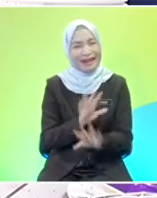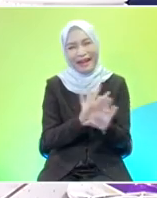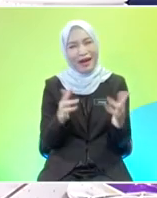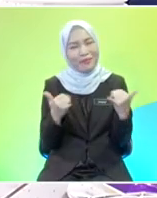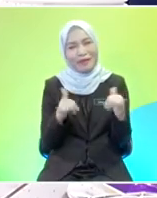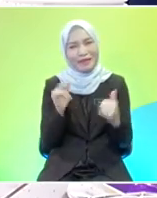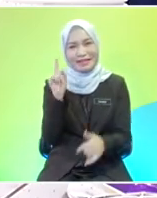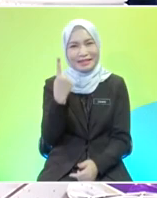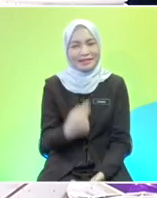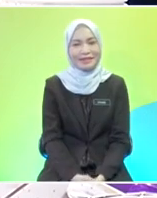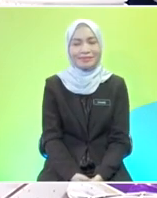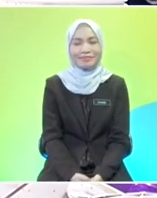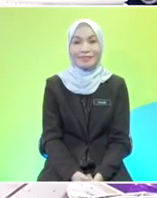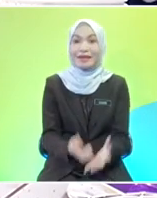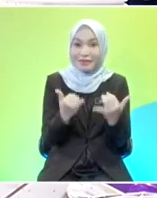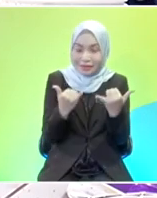Oke